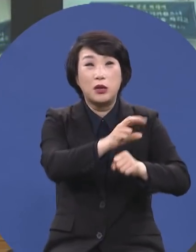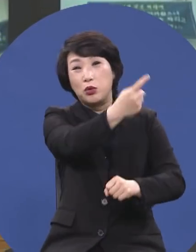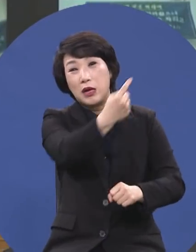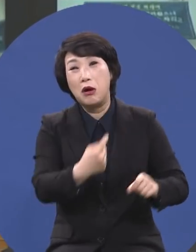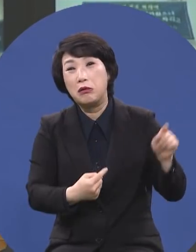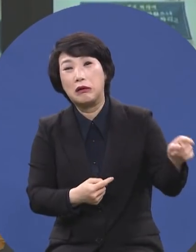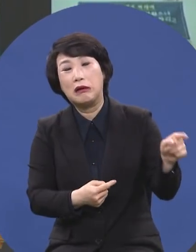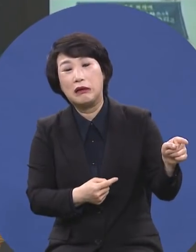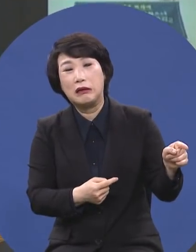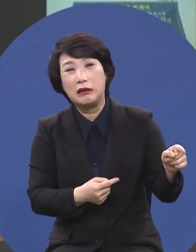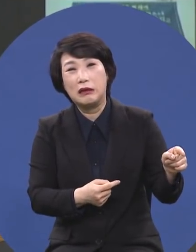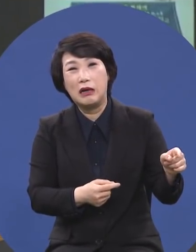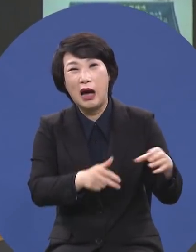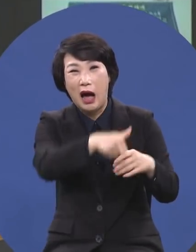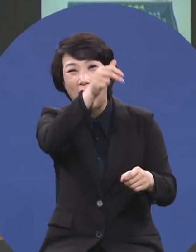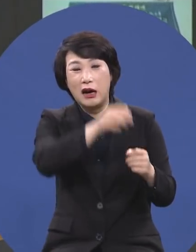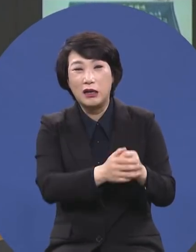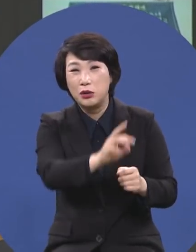알고